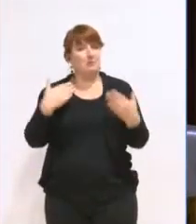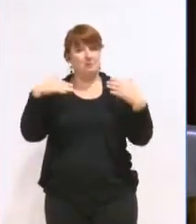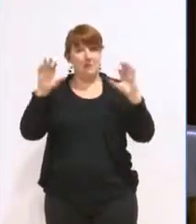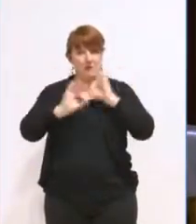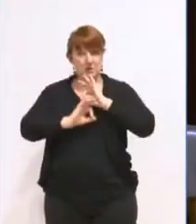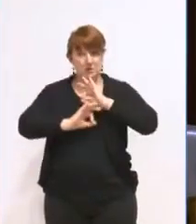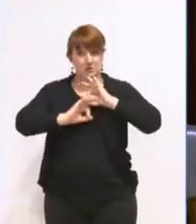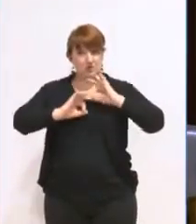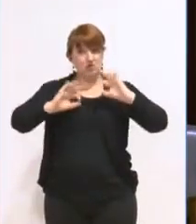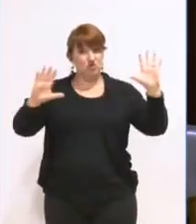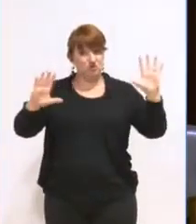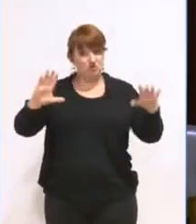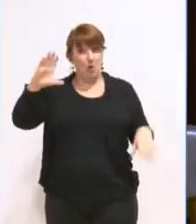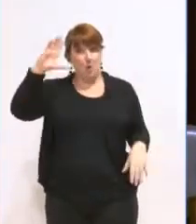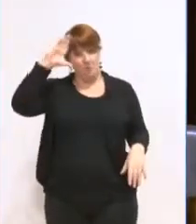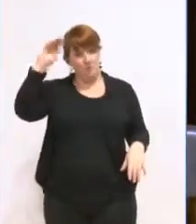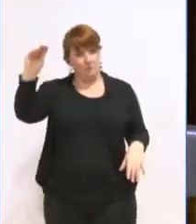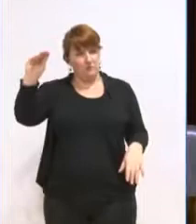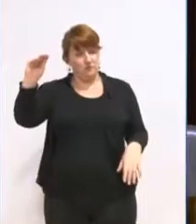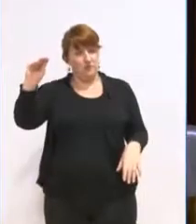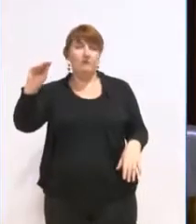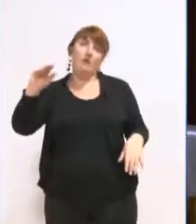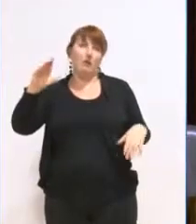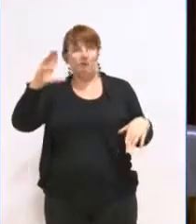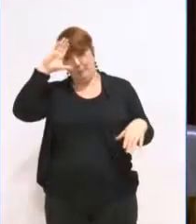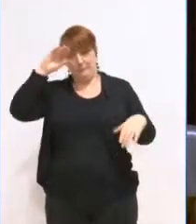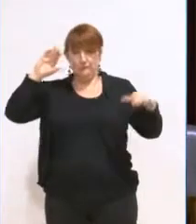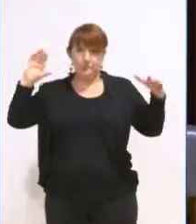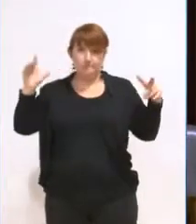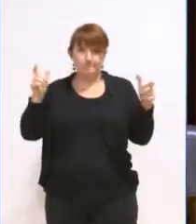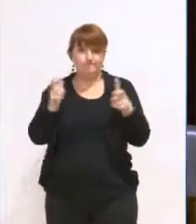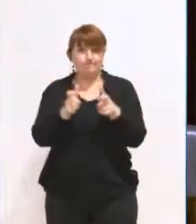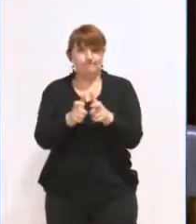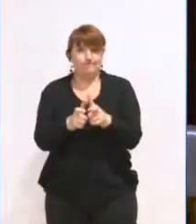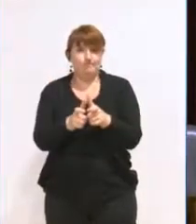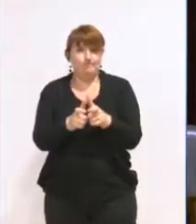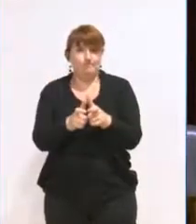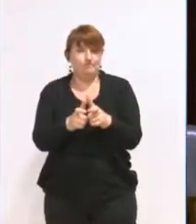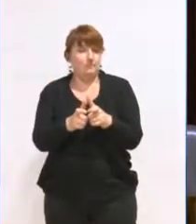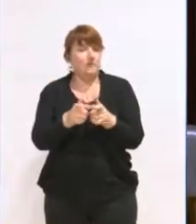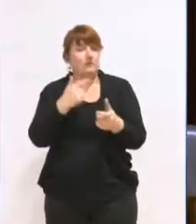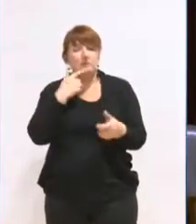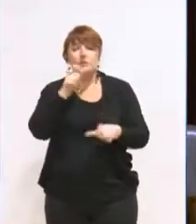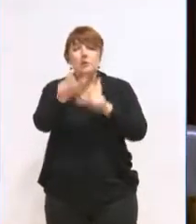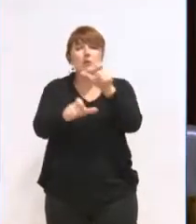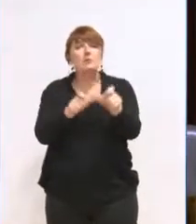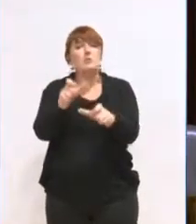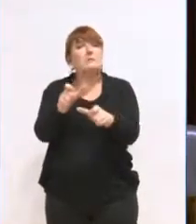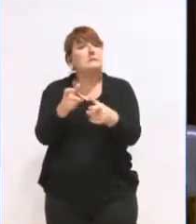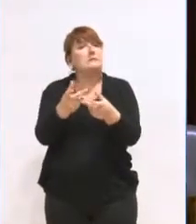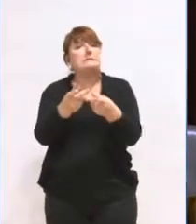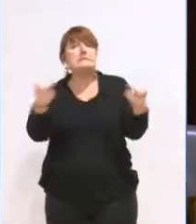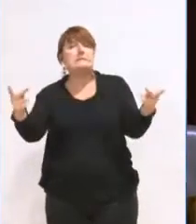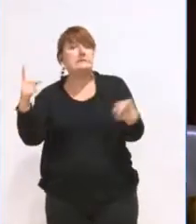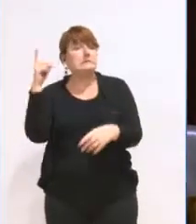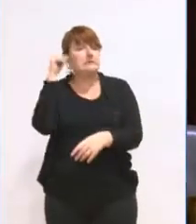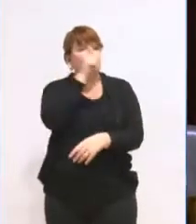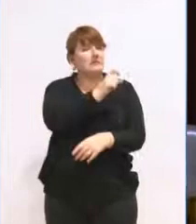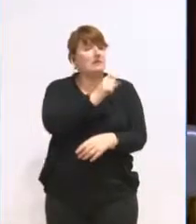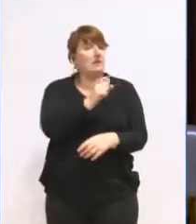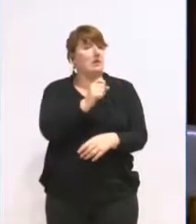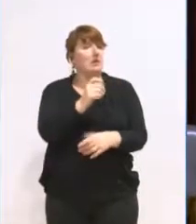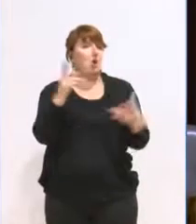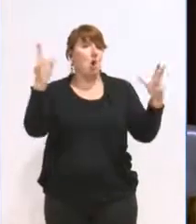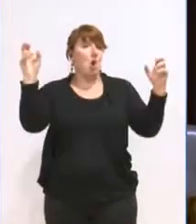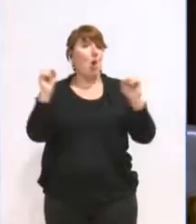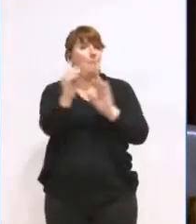la présence aussi forte de professionnels dédiés à la médiation en direction des publics les plus difficiles. Il y a donc là une